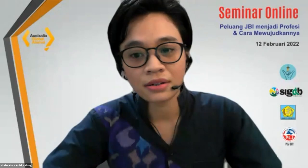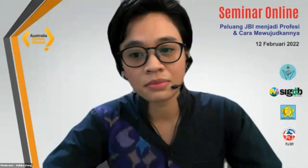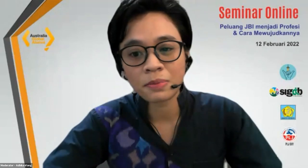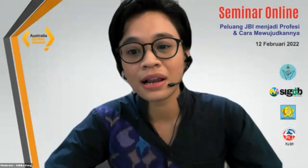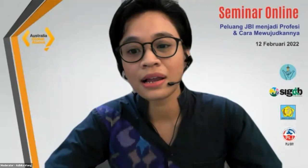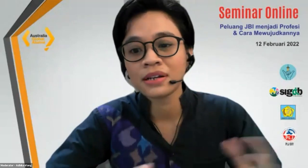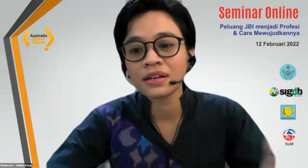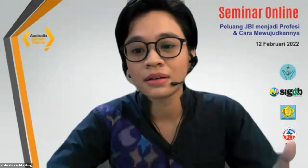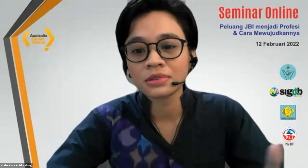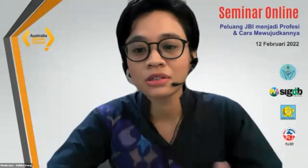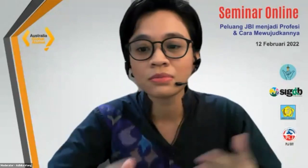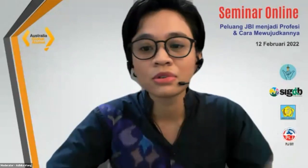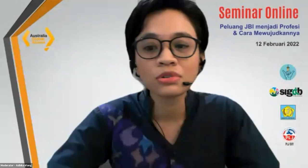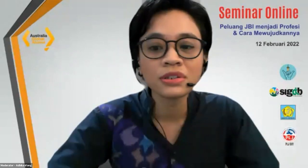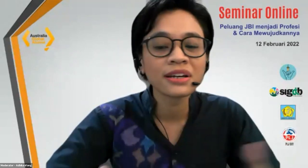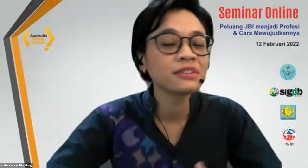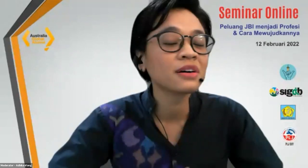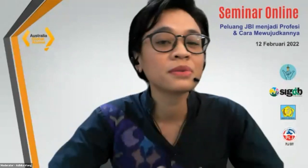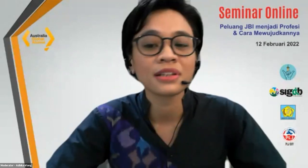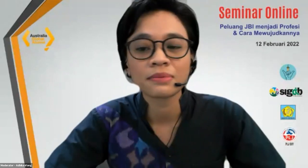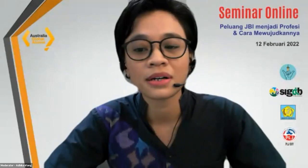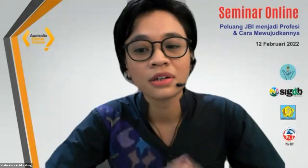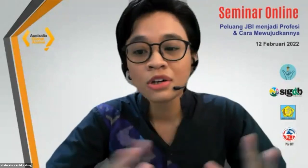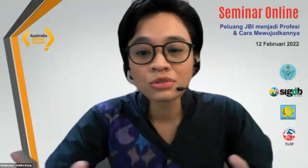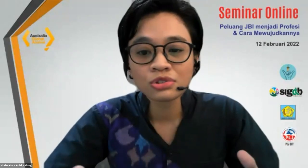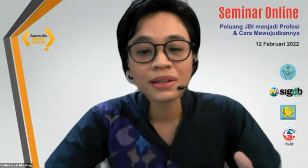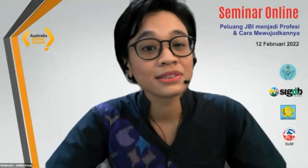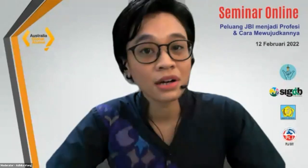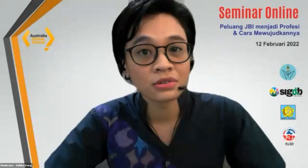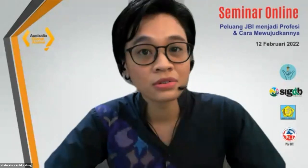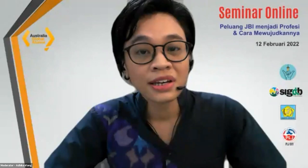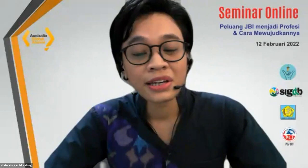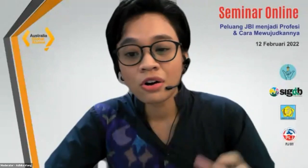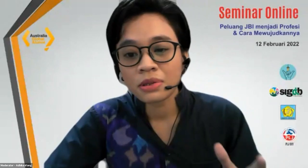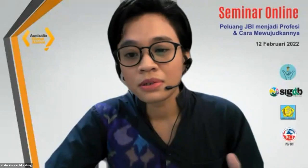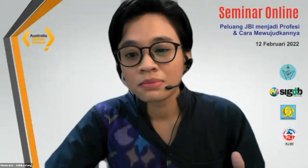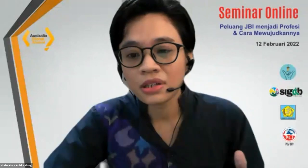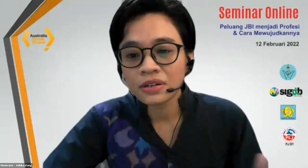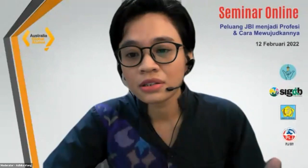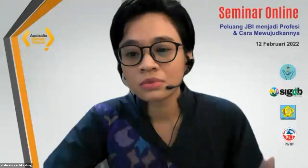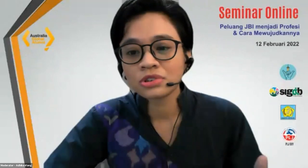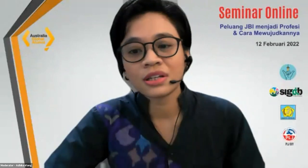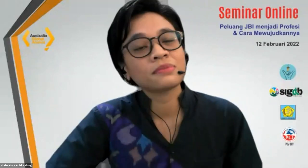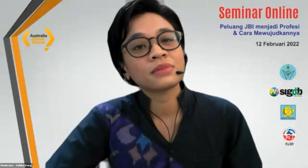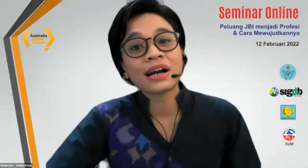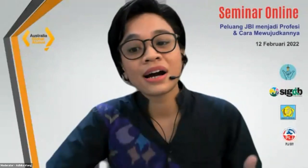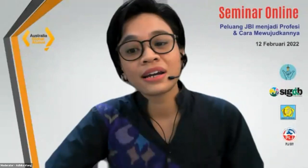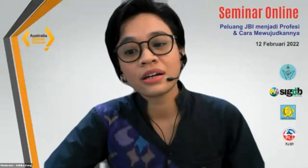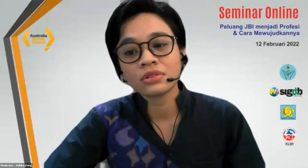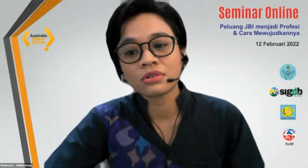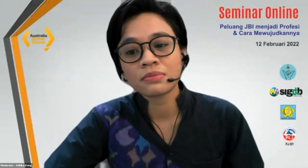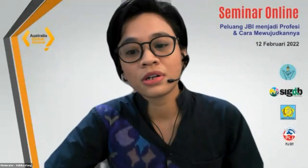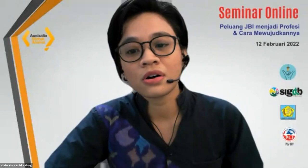ini berpengalaman dalam seluk-beluk dunia difable selama 17 tahun ya komitmen beliau ini terwujud dalam